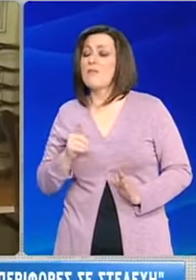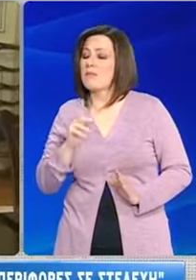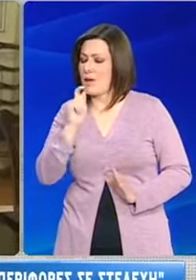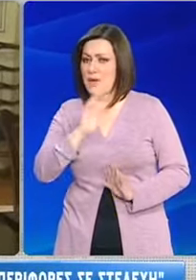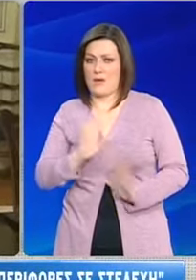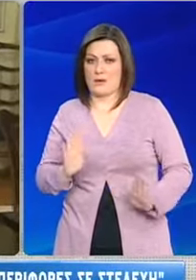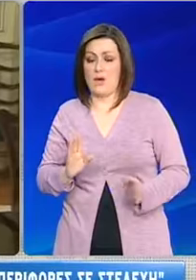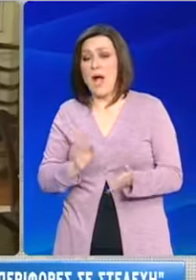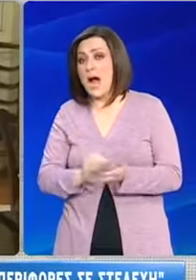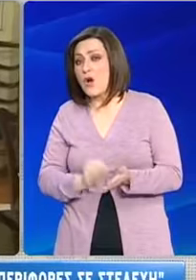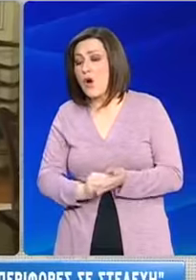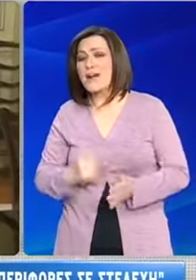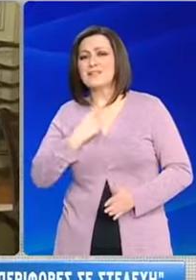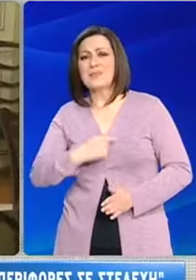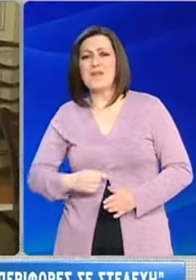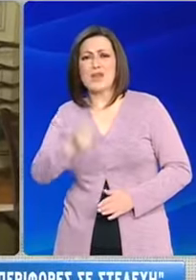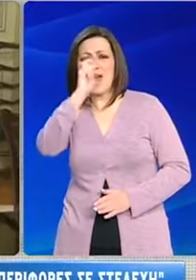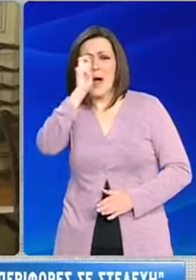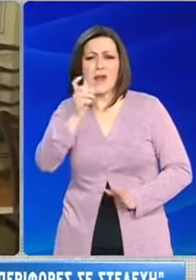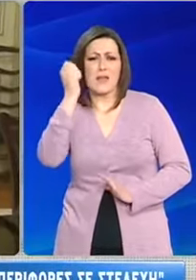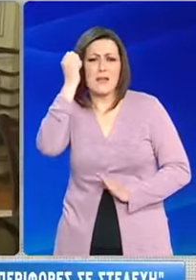Υπότιτλοι AUTHORWAVE